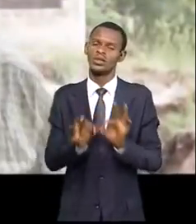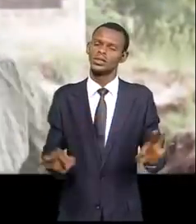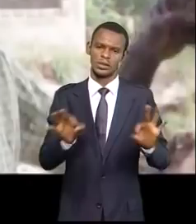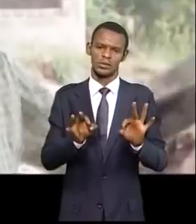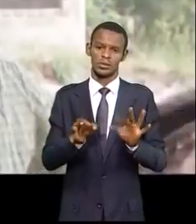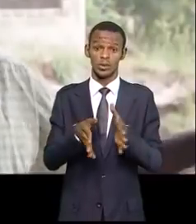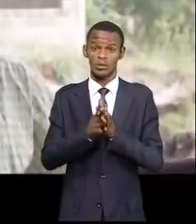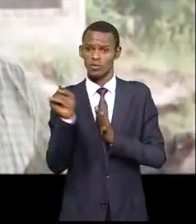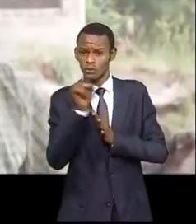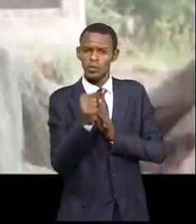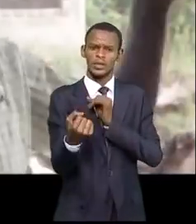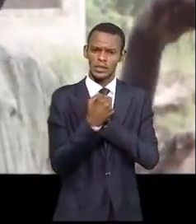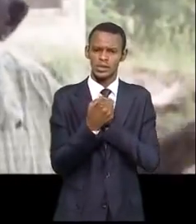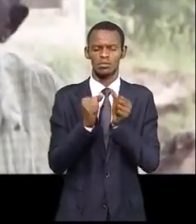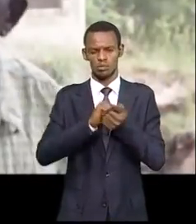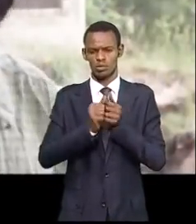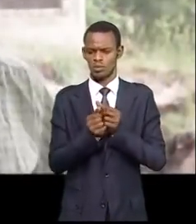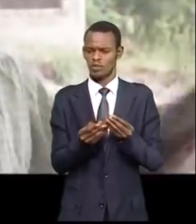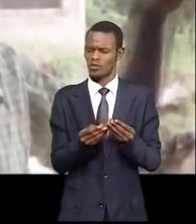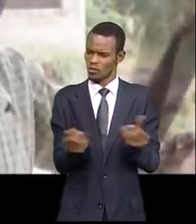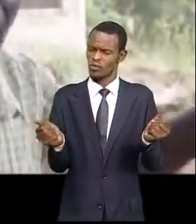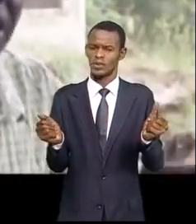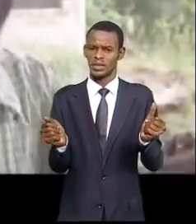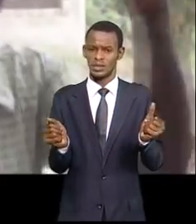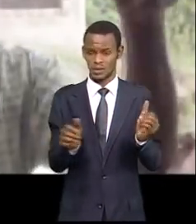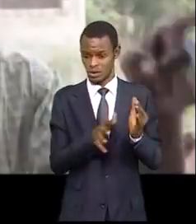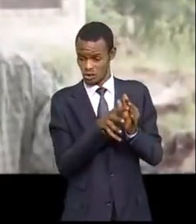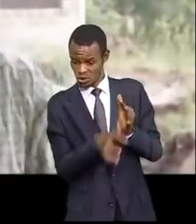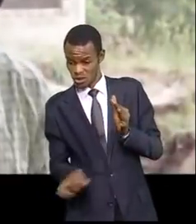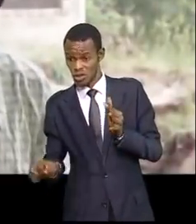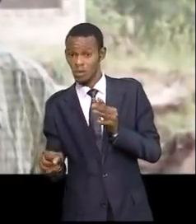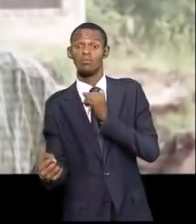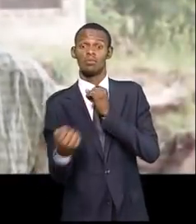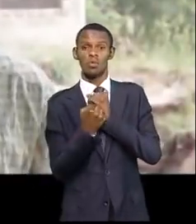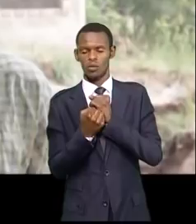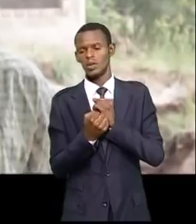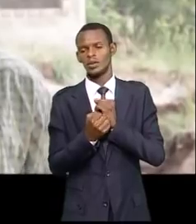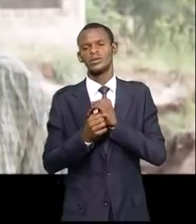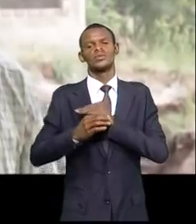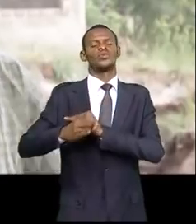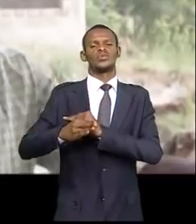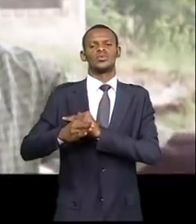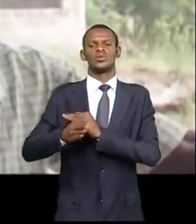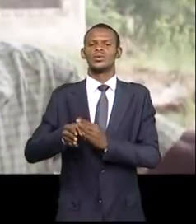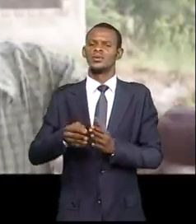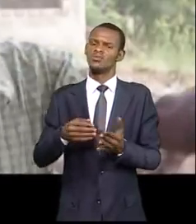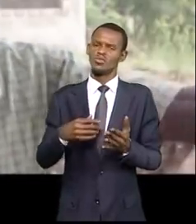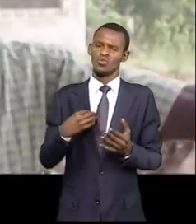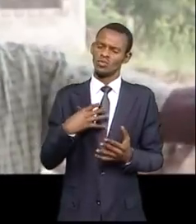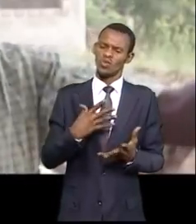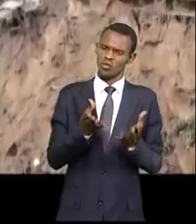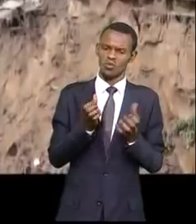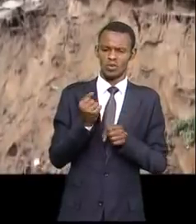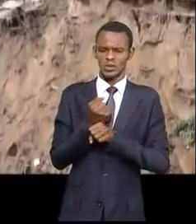allons réussir à limiter cette érosion ses effets et ses conséquences je souhaite voir débuter les travaux de lutte antiérosive